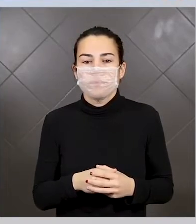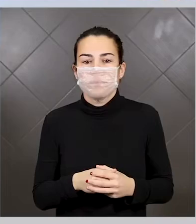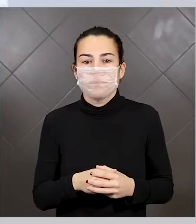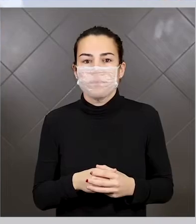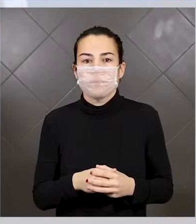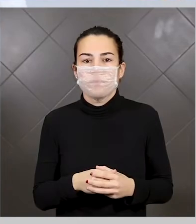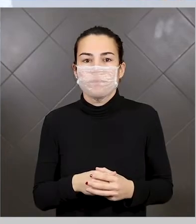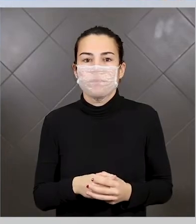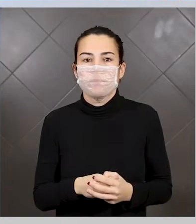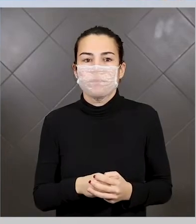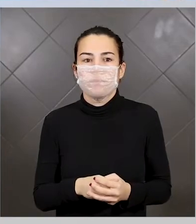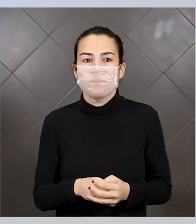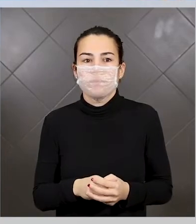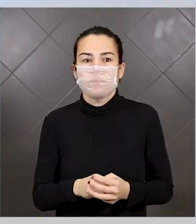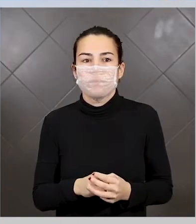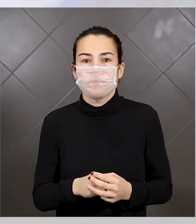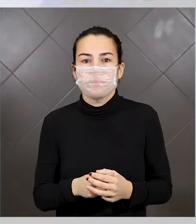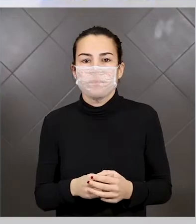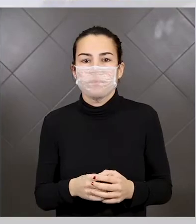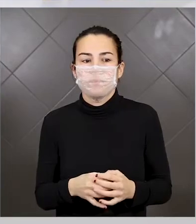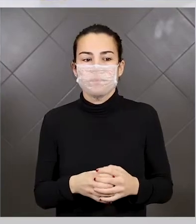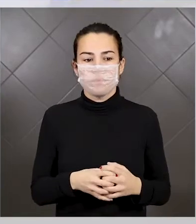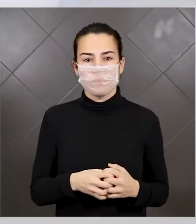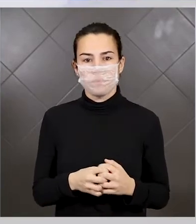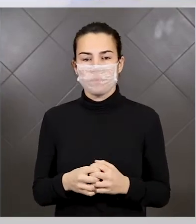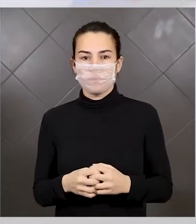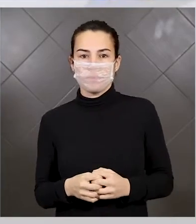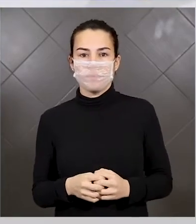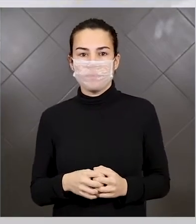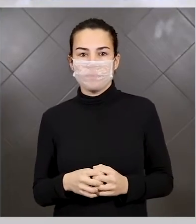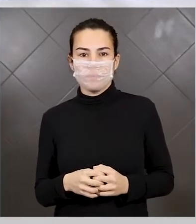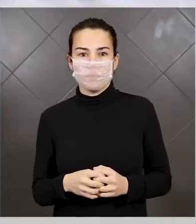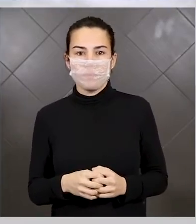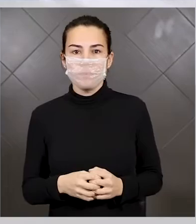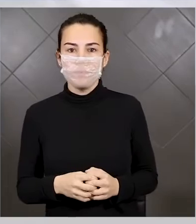Així ja basta. Sí. Sí. Puc guardar tot,